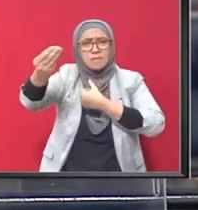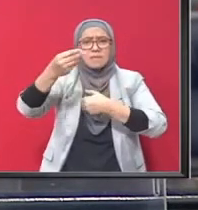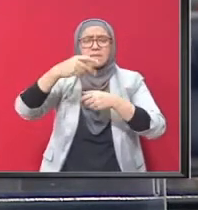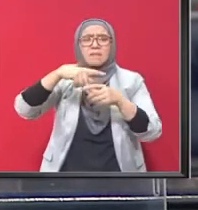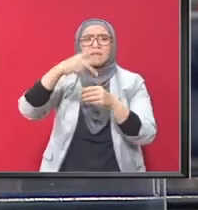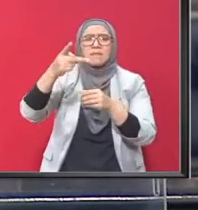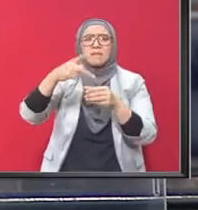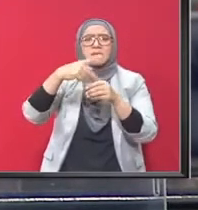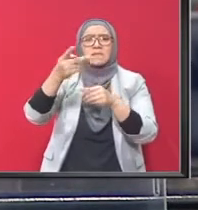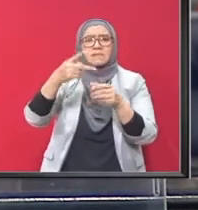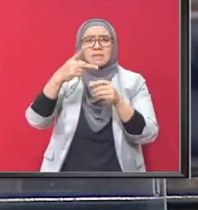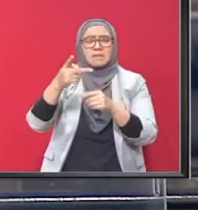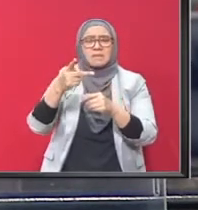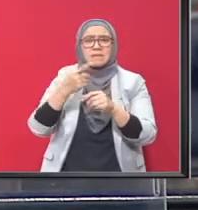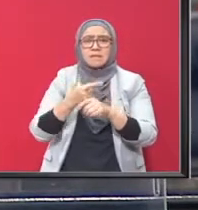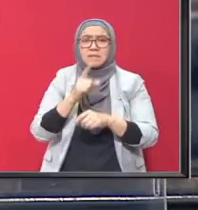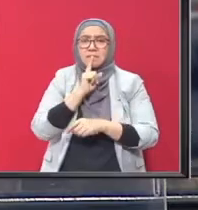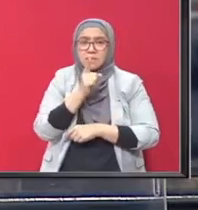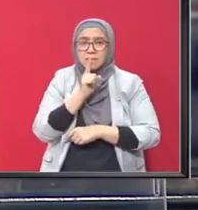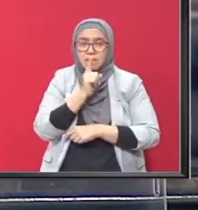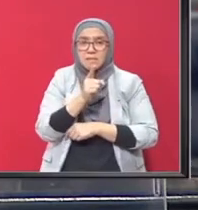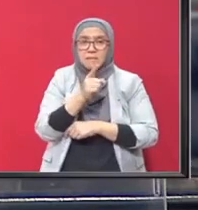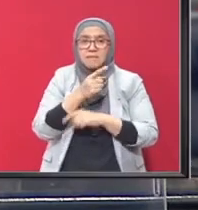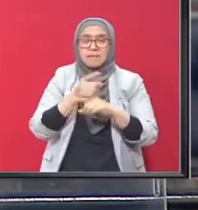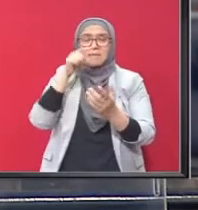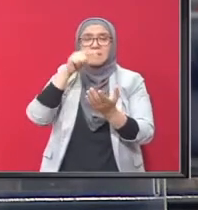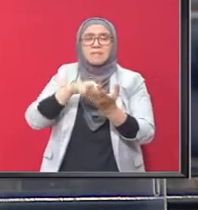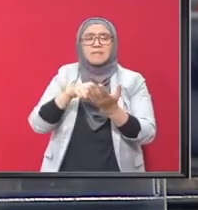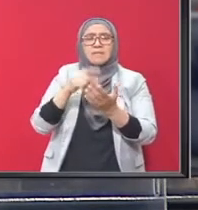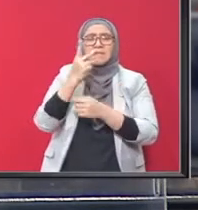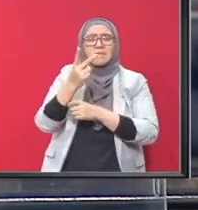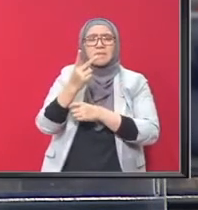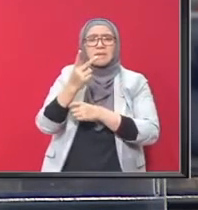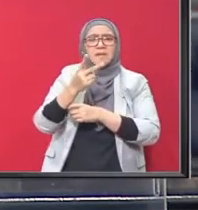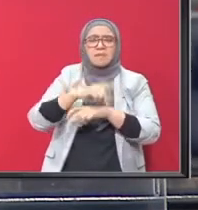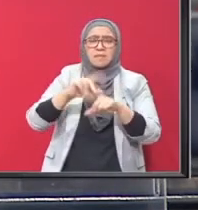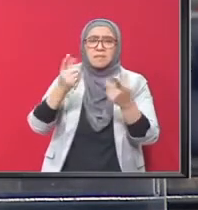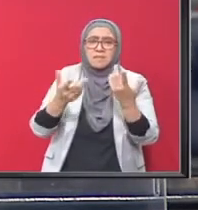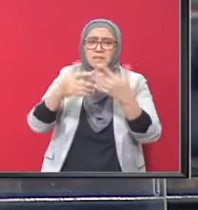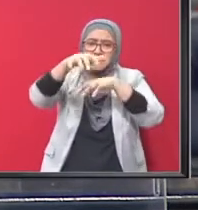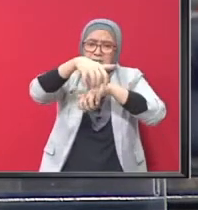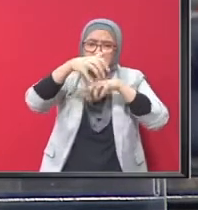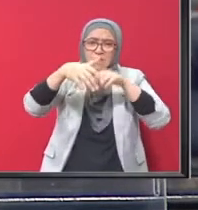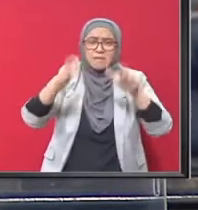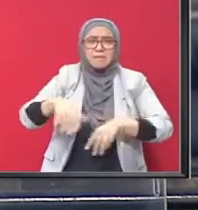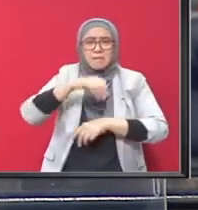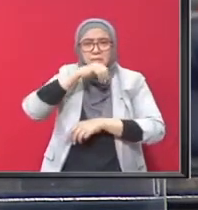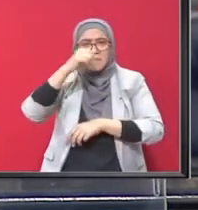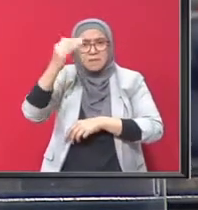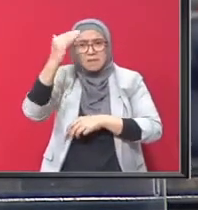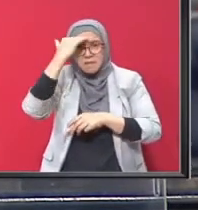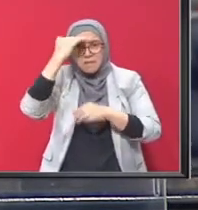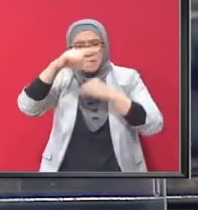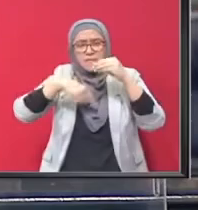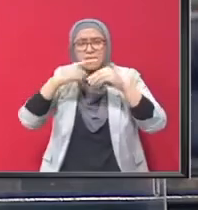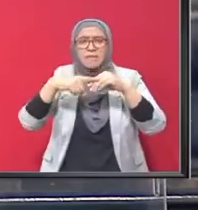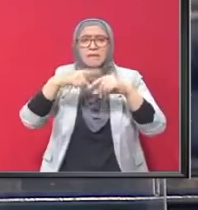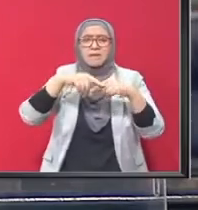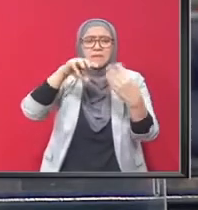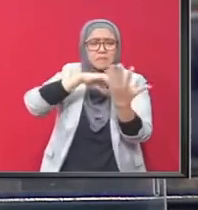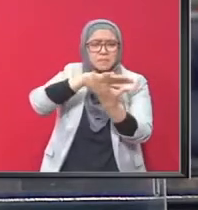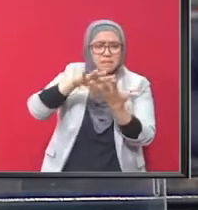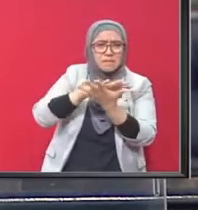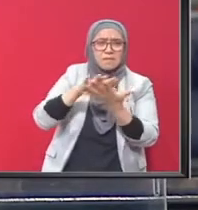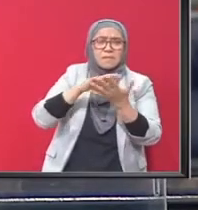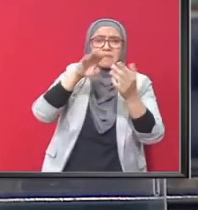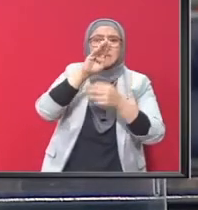begitu juga Pak petani nampak the sebagian tidak mengetahui formulasi bajol yang sebenar yang ketika berkenan di seorang saya